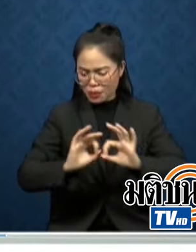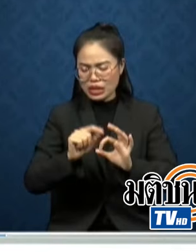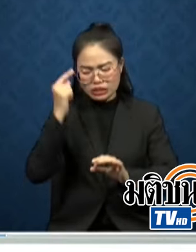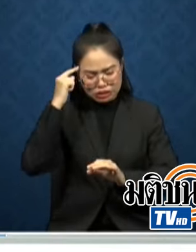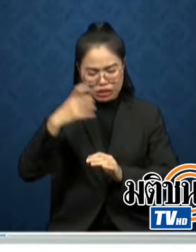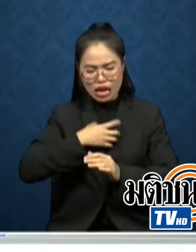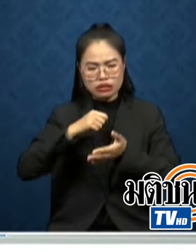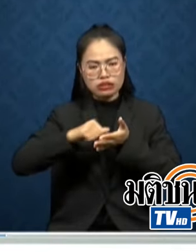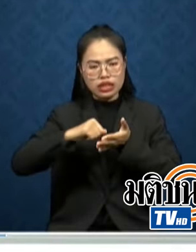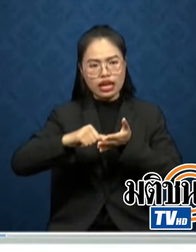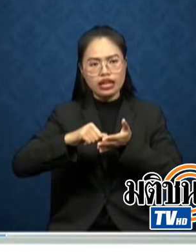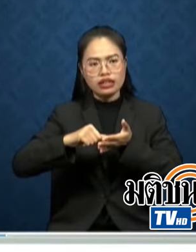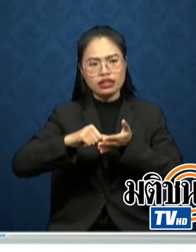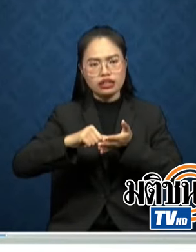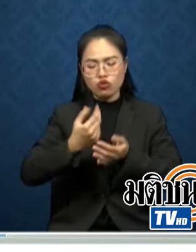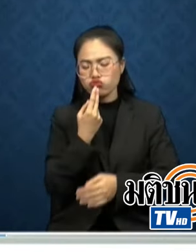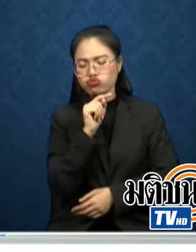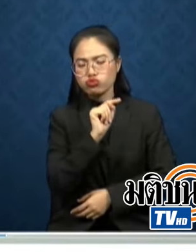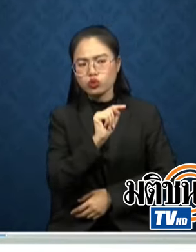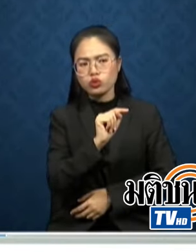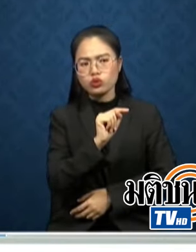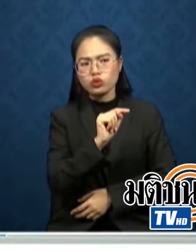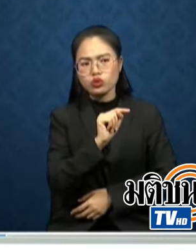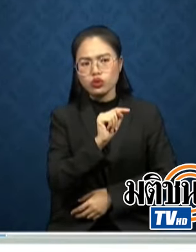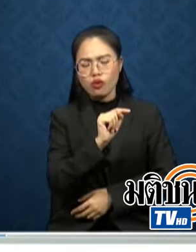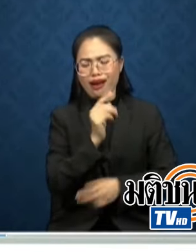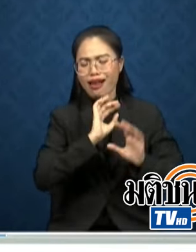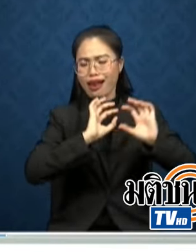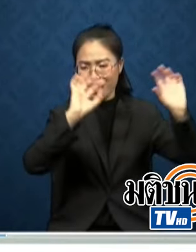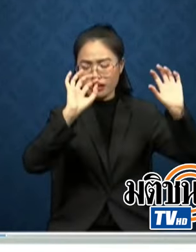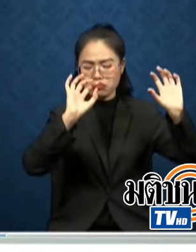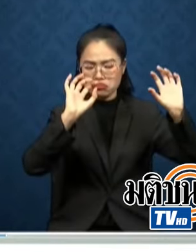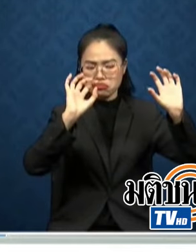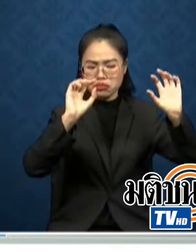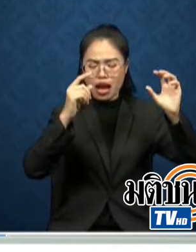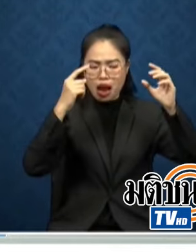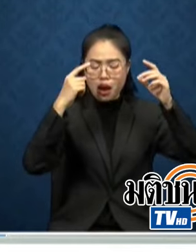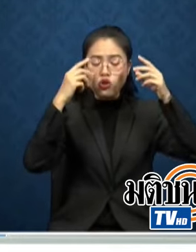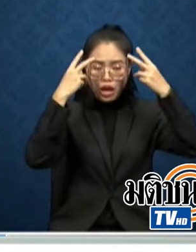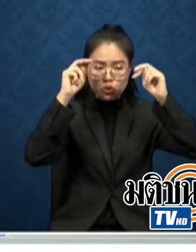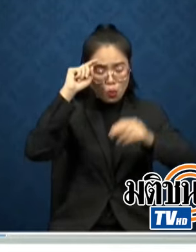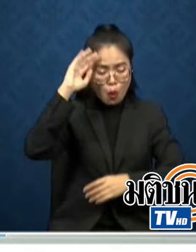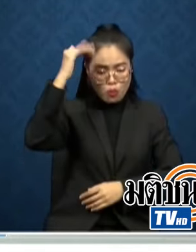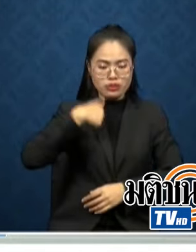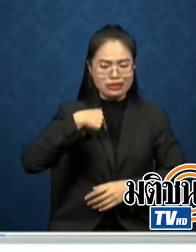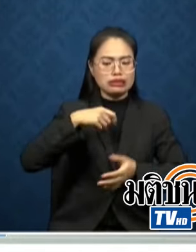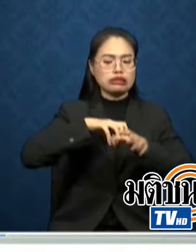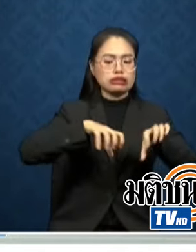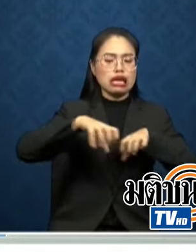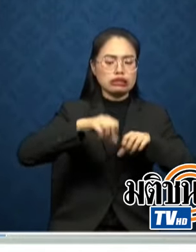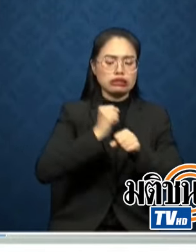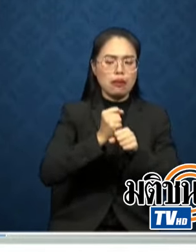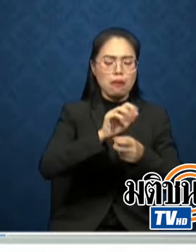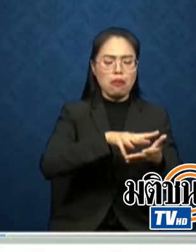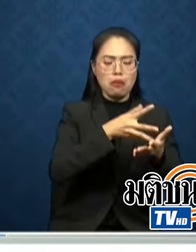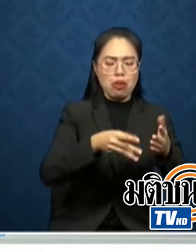ยครับนะครับแล้วก็จะเห็นการที่รัฐบาลนี้นะที่เราเข้ามาเนี่ยเรามีการจัดการกับเรื่องนี้อย่างเป็นรูปธรรมจริ